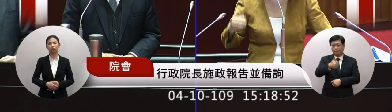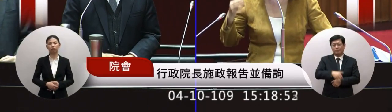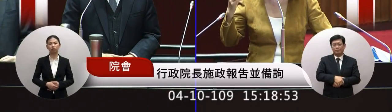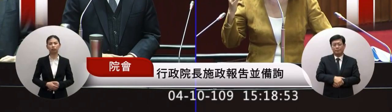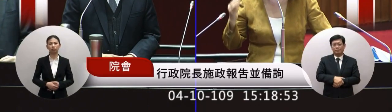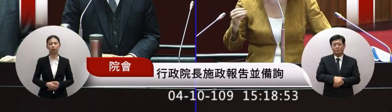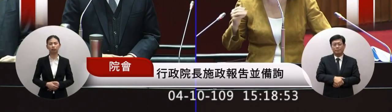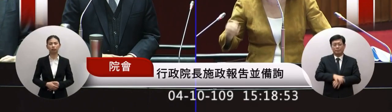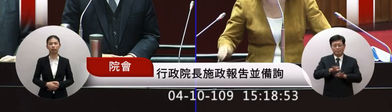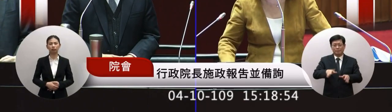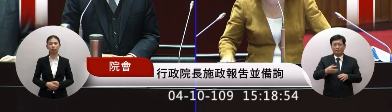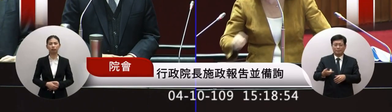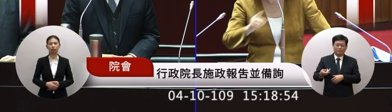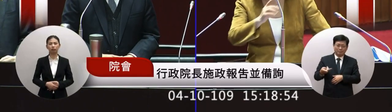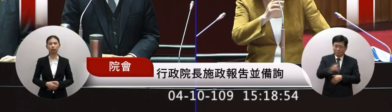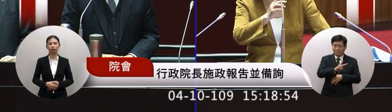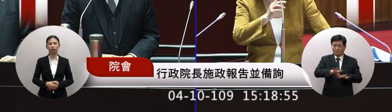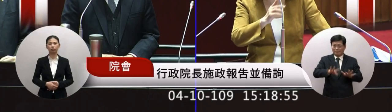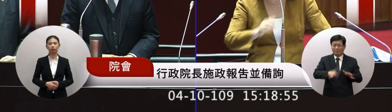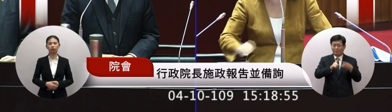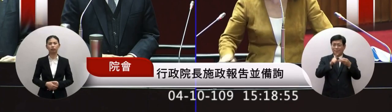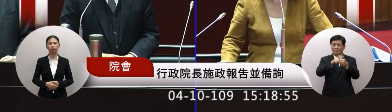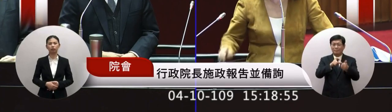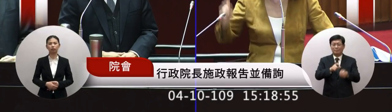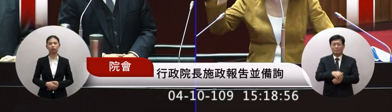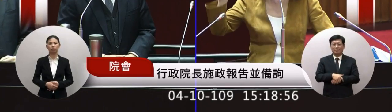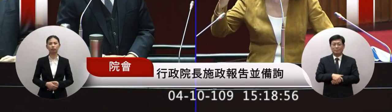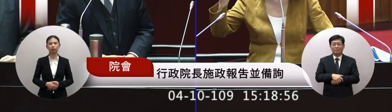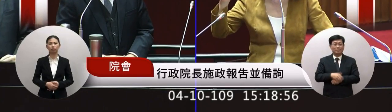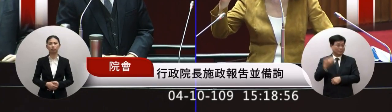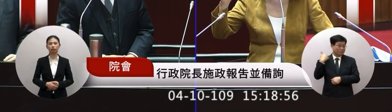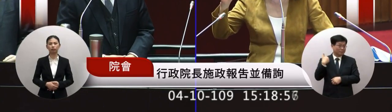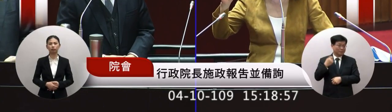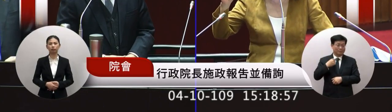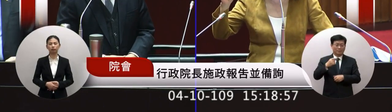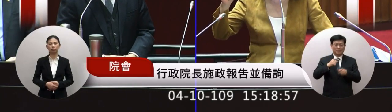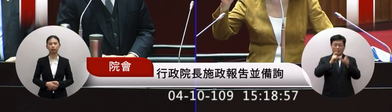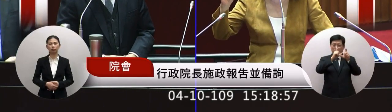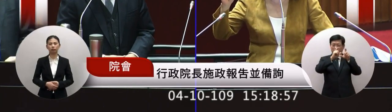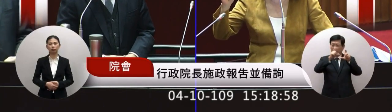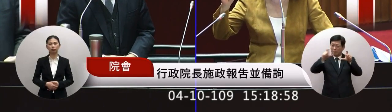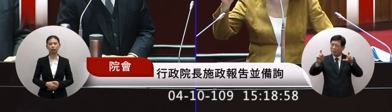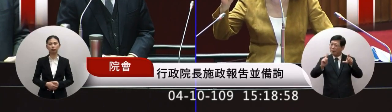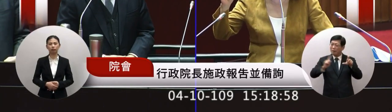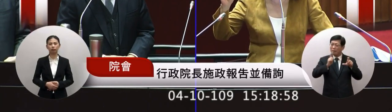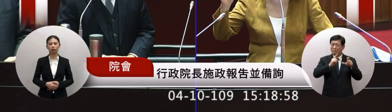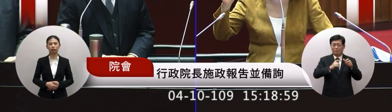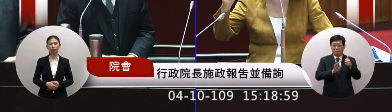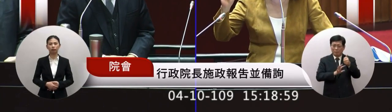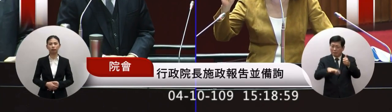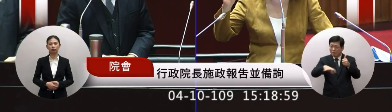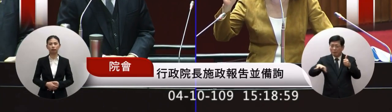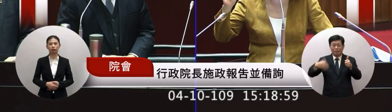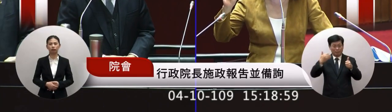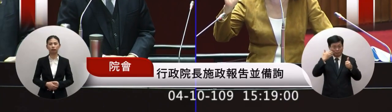们就进到今天的主题呢。我上面都已经标明了是哪一个部会，所以拜托那个部会的主管就直